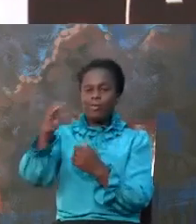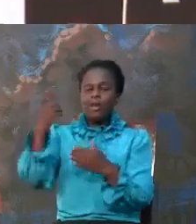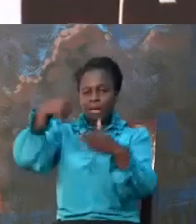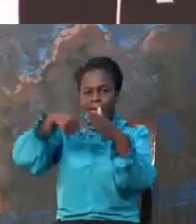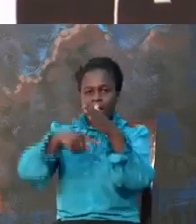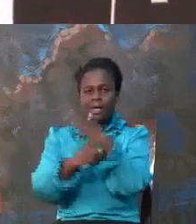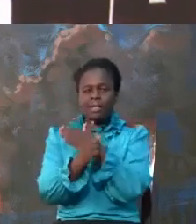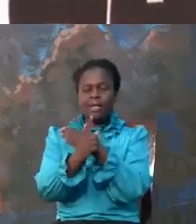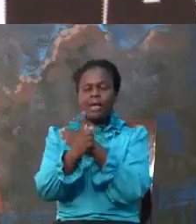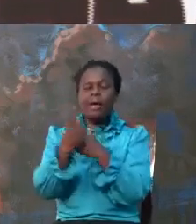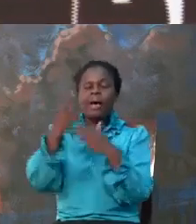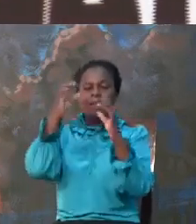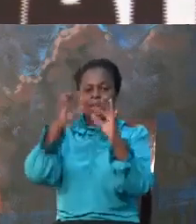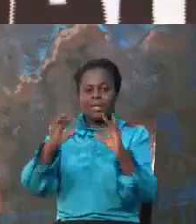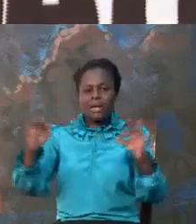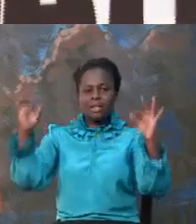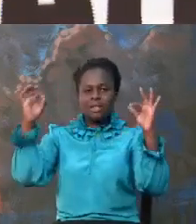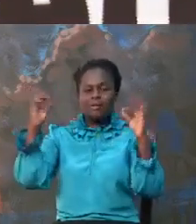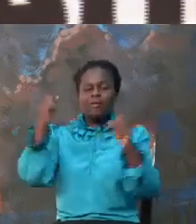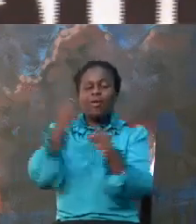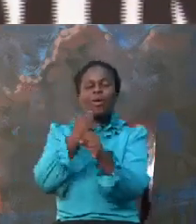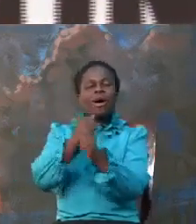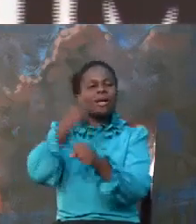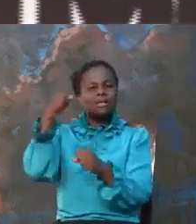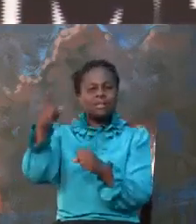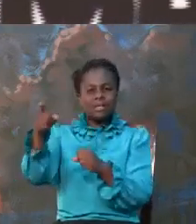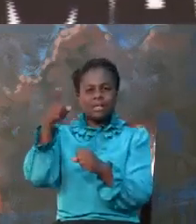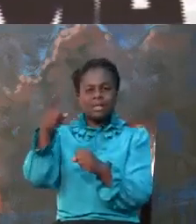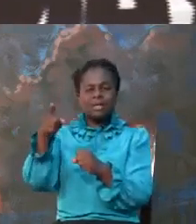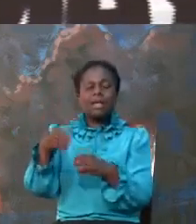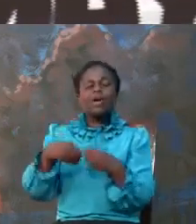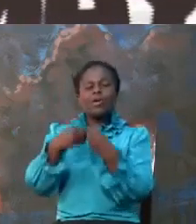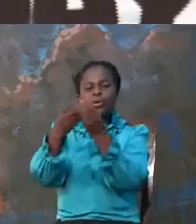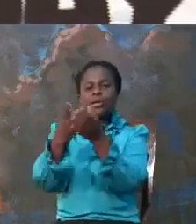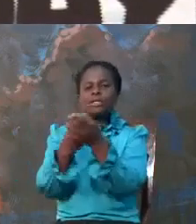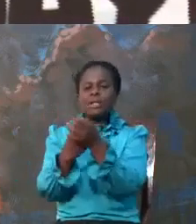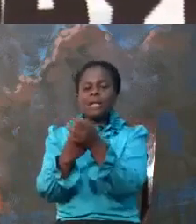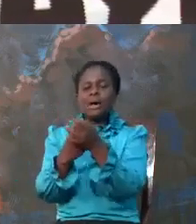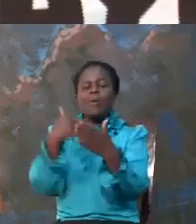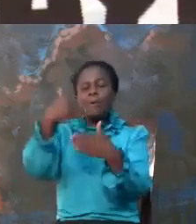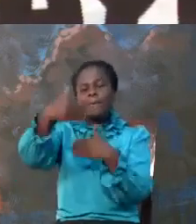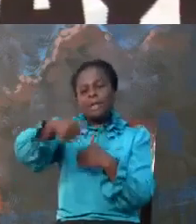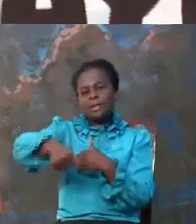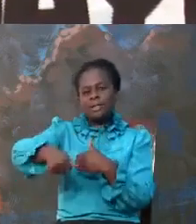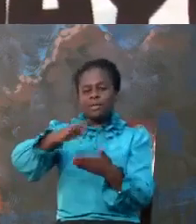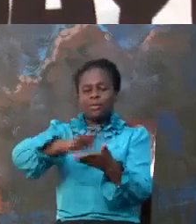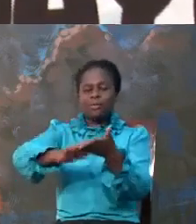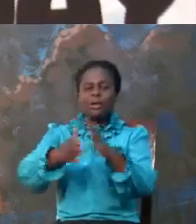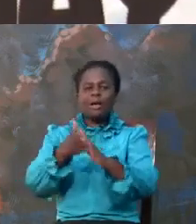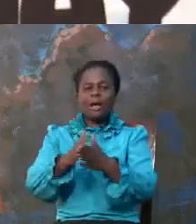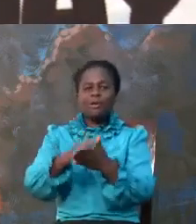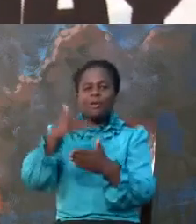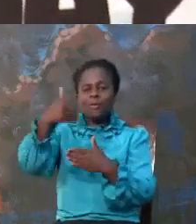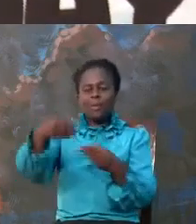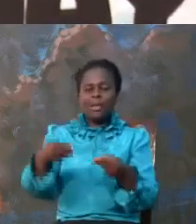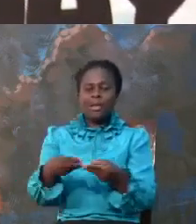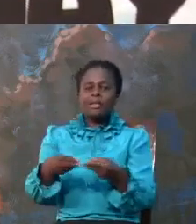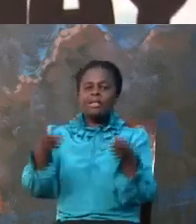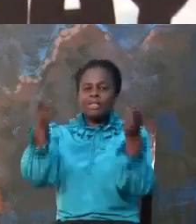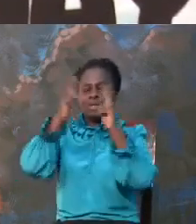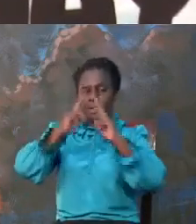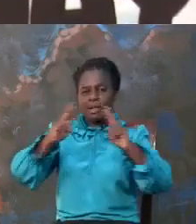akaingia ndani ya patakatifu kwa kazi ile ile, kuleta damu mbele ya sanduku la agano, mbele ya kiti cha rehema.